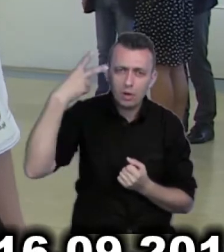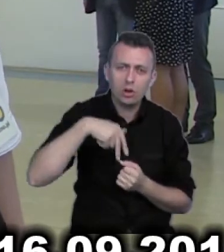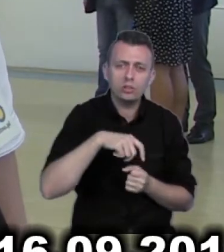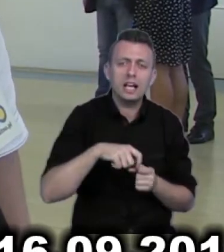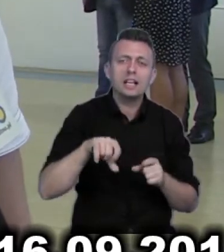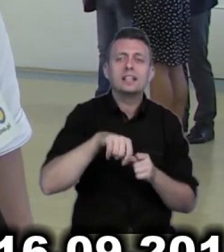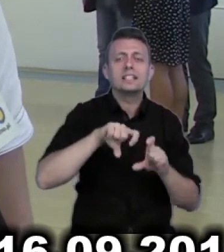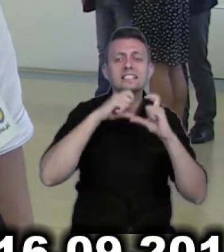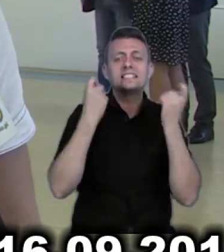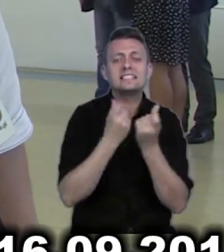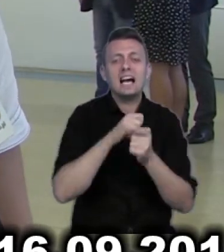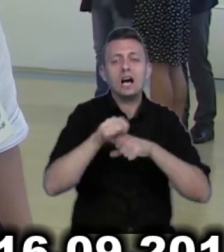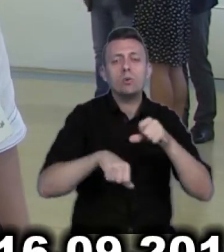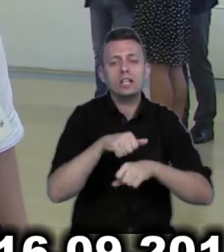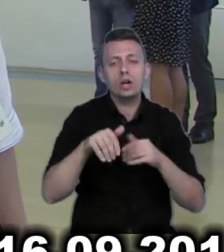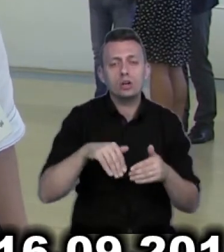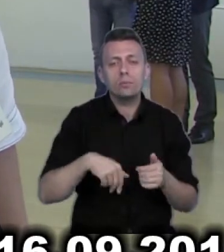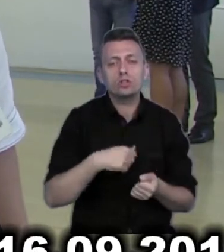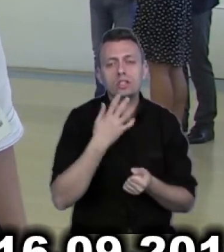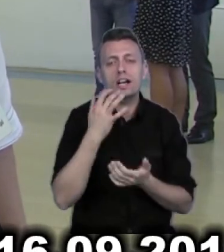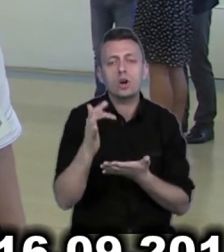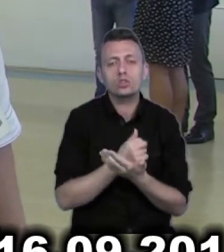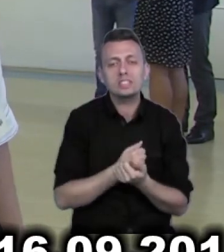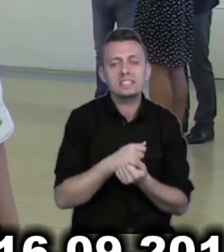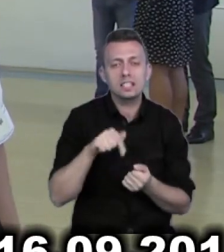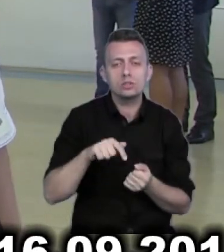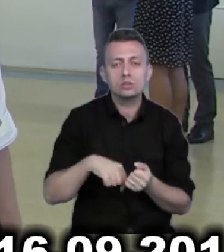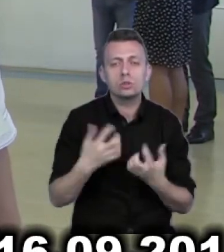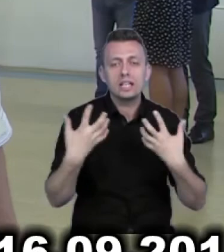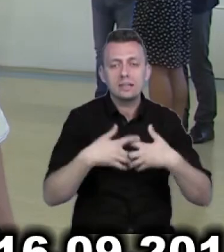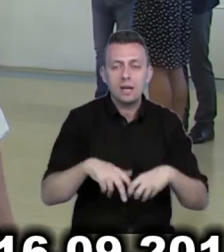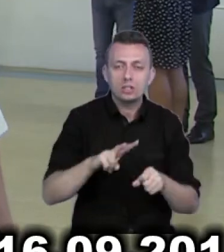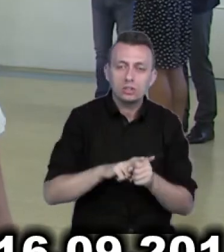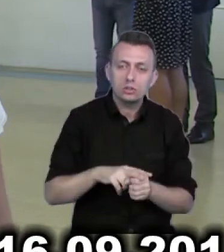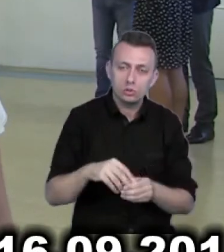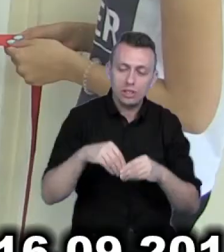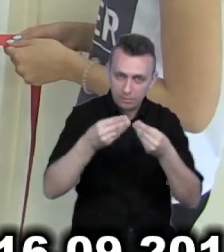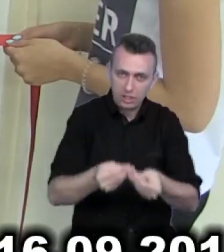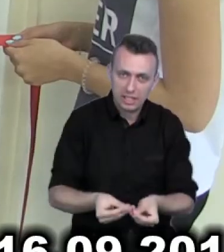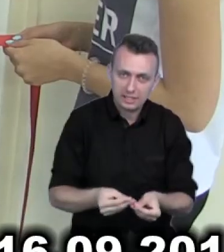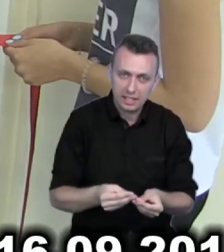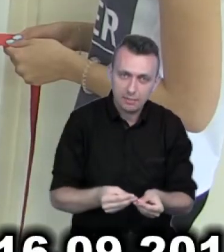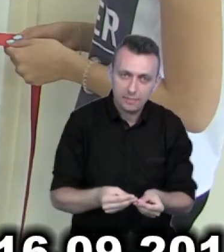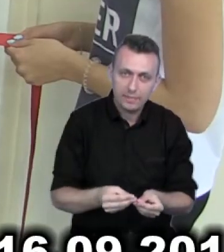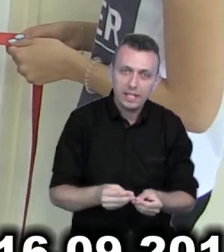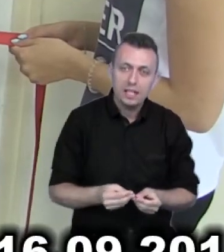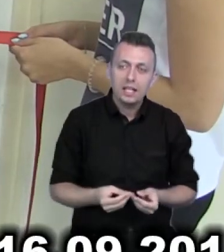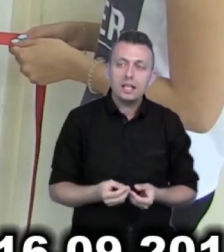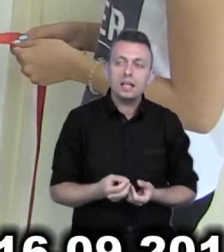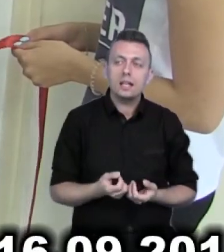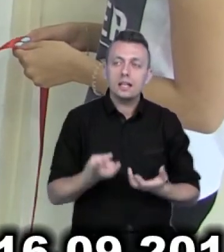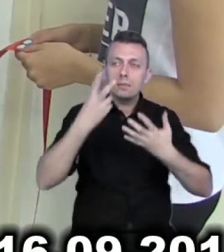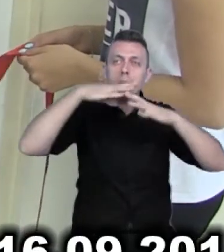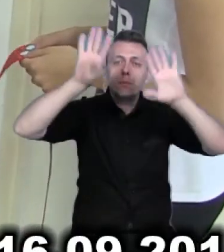zostały przekazane. To jest pierwsza zaleta. Druga to oczywiście taka długofalowa. Propagujemy przede wszystkim kulturę fizyczną,